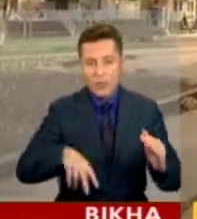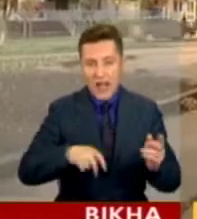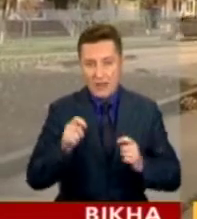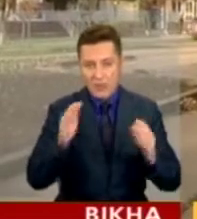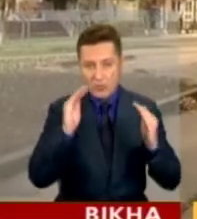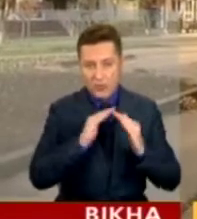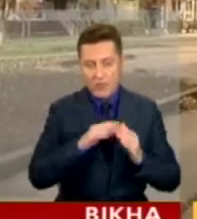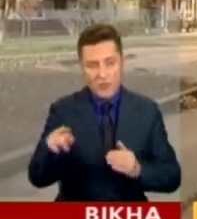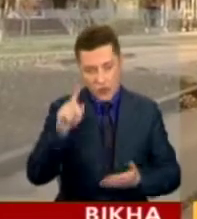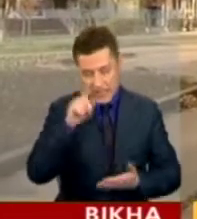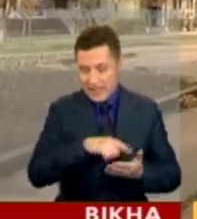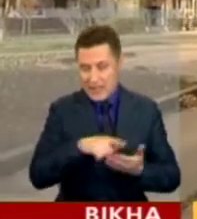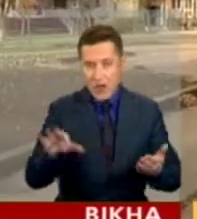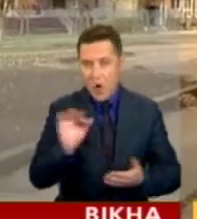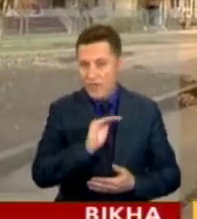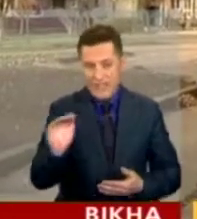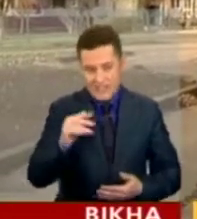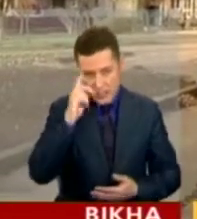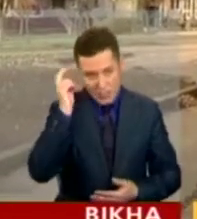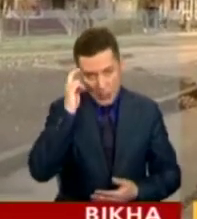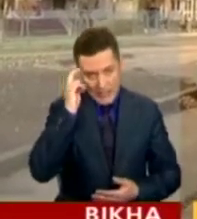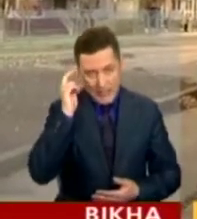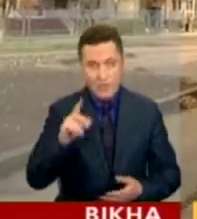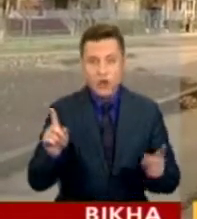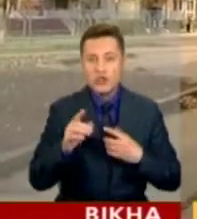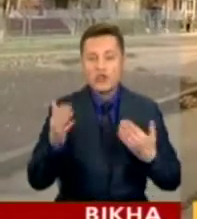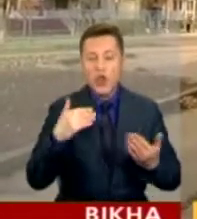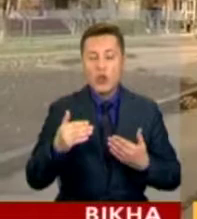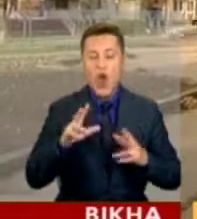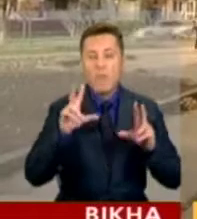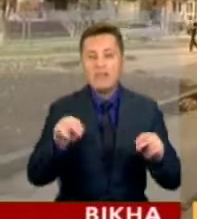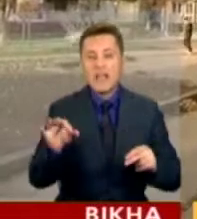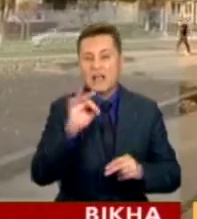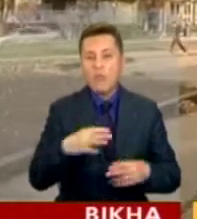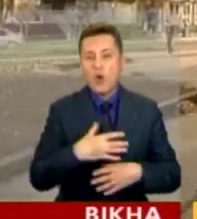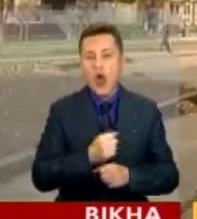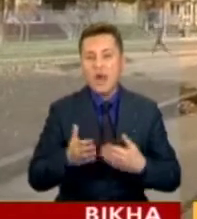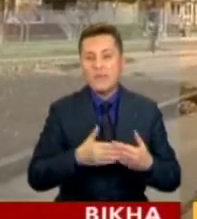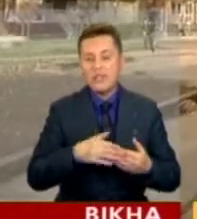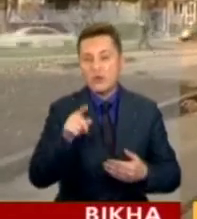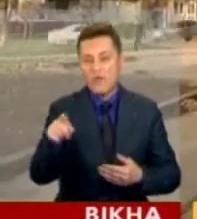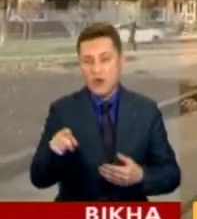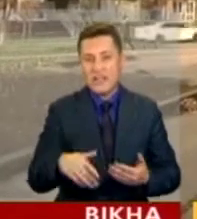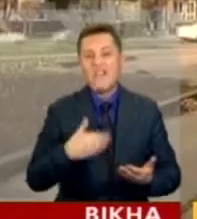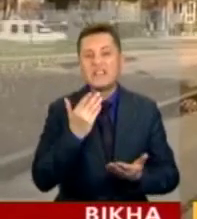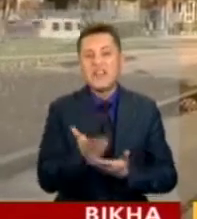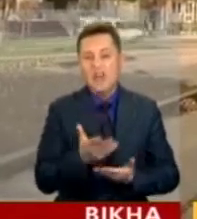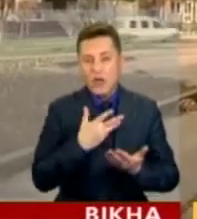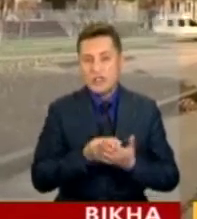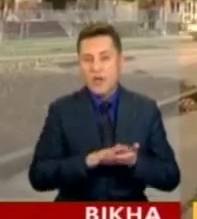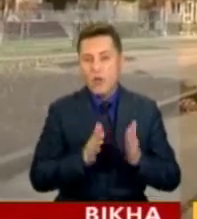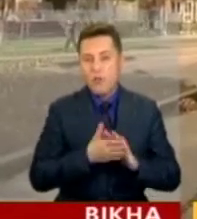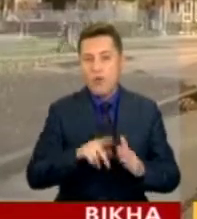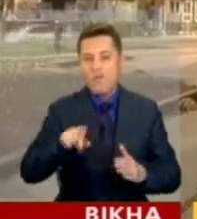що не довіряють офіційному Києві щодо обіцянок про амністію. Більше того, вони виставляють навіть свої умови і